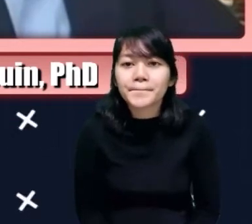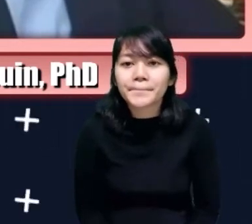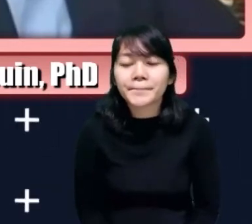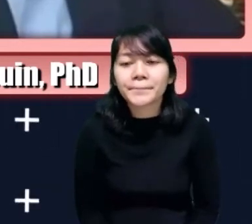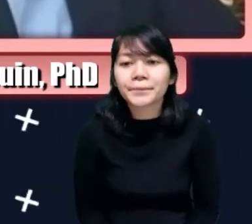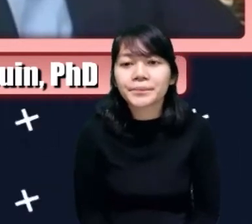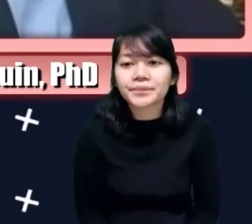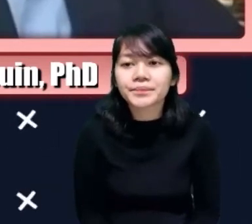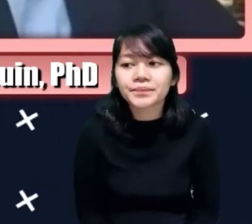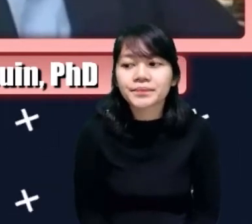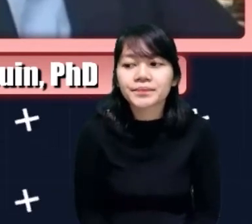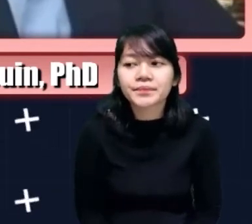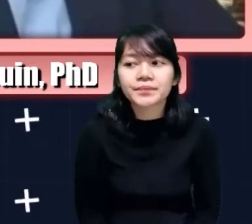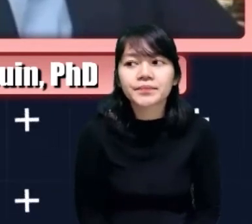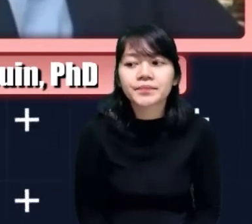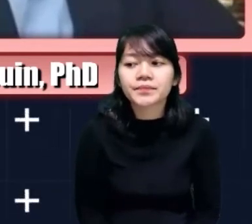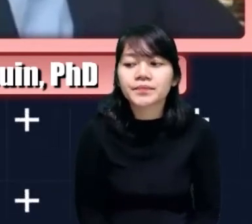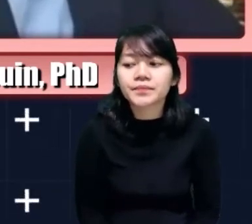kita bacalah dari ayat yang ke-21.